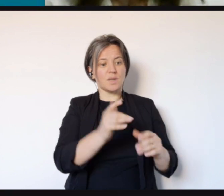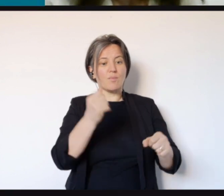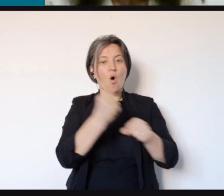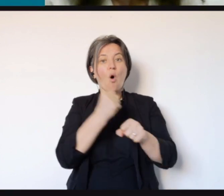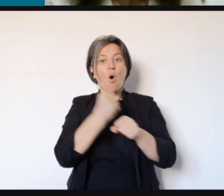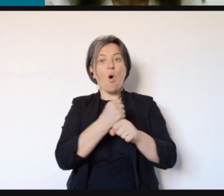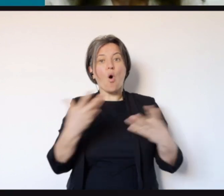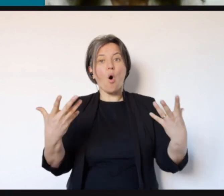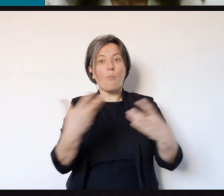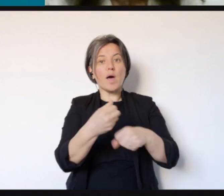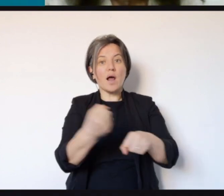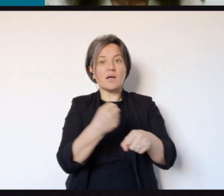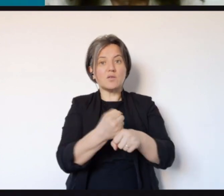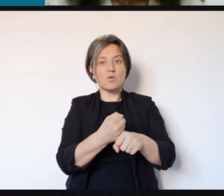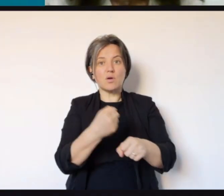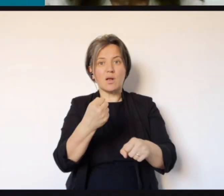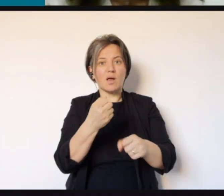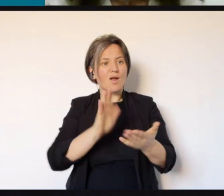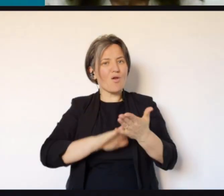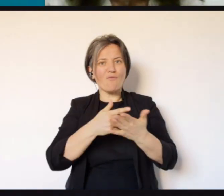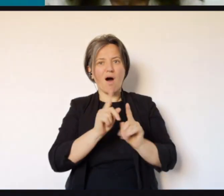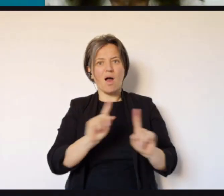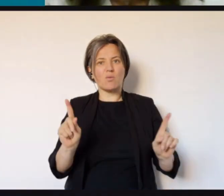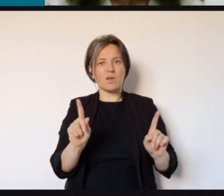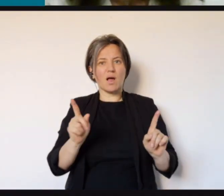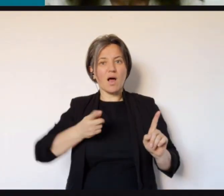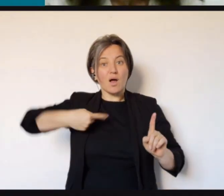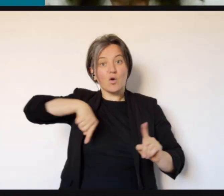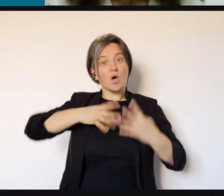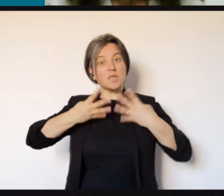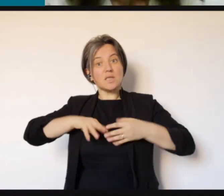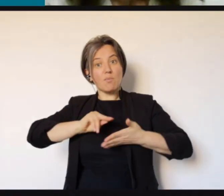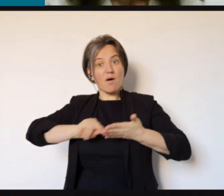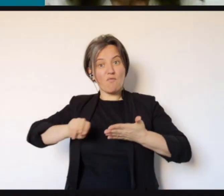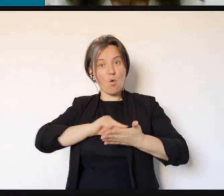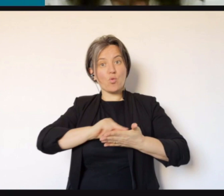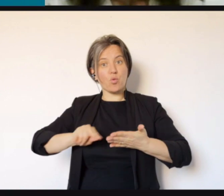non valuta la cooperazione, ad esempio.